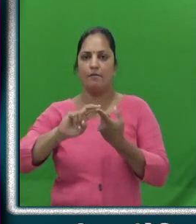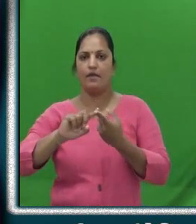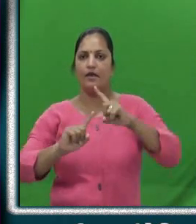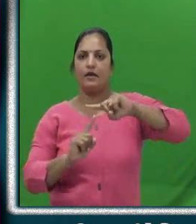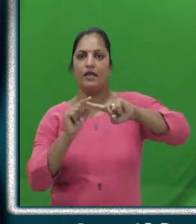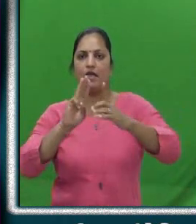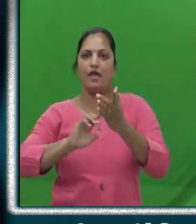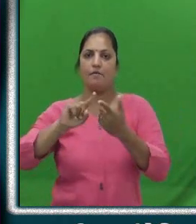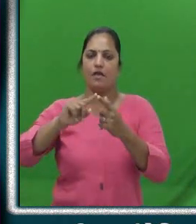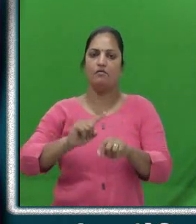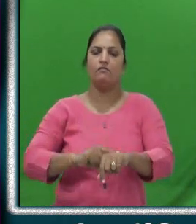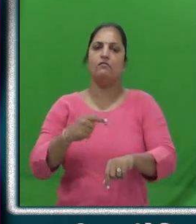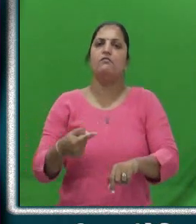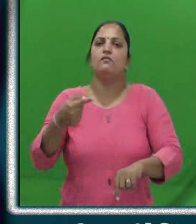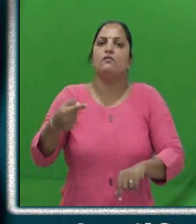પછી